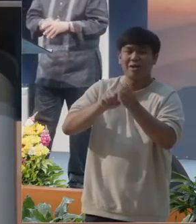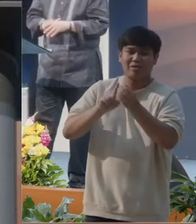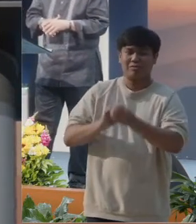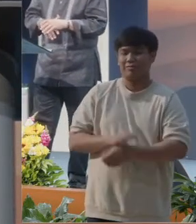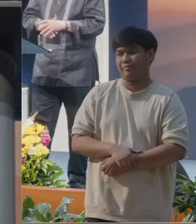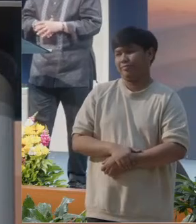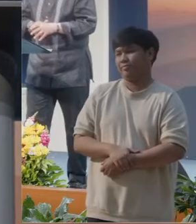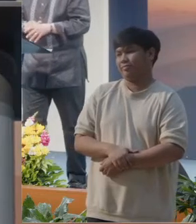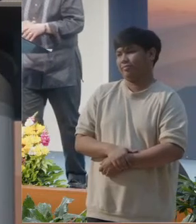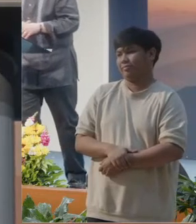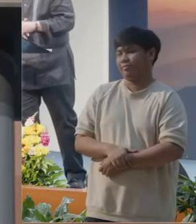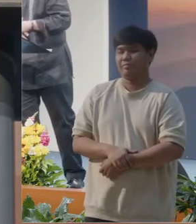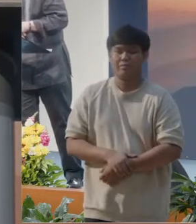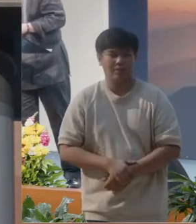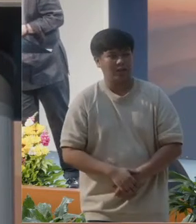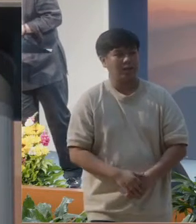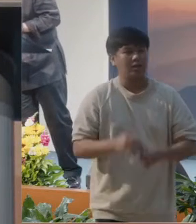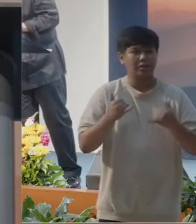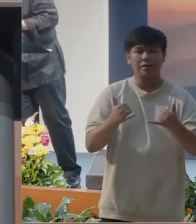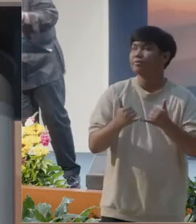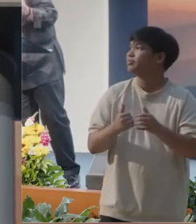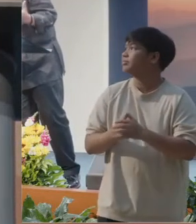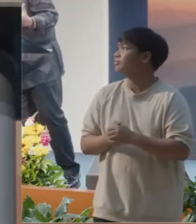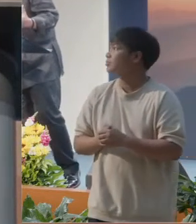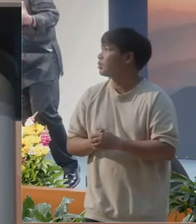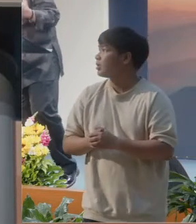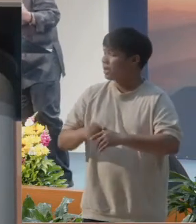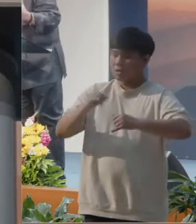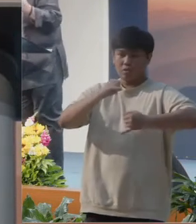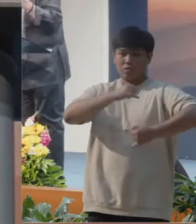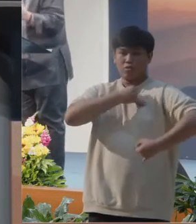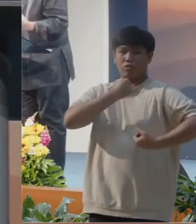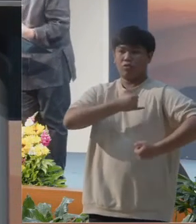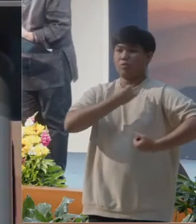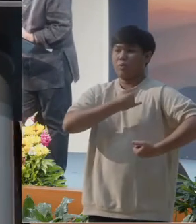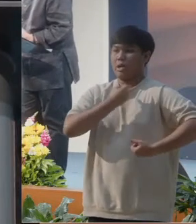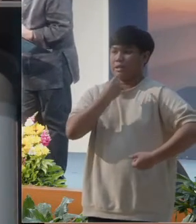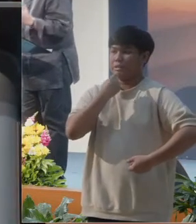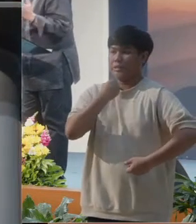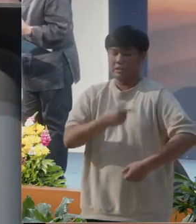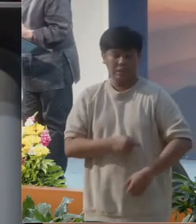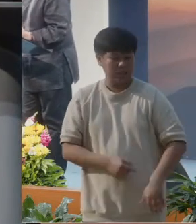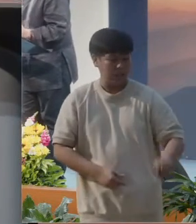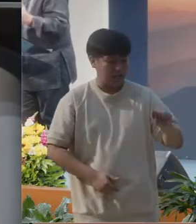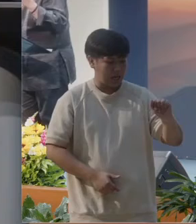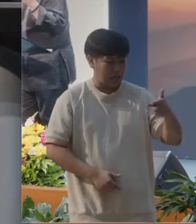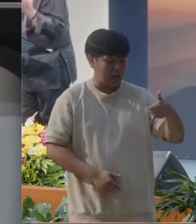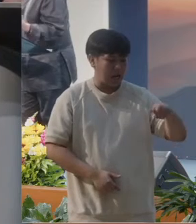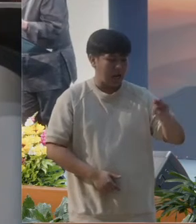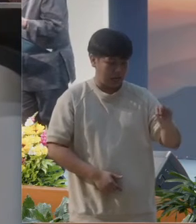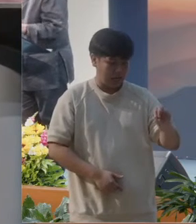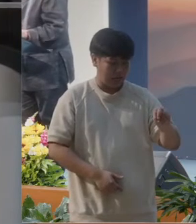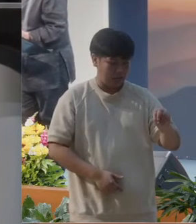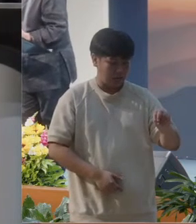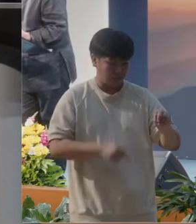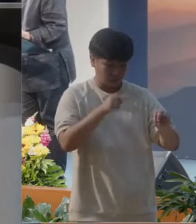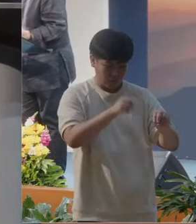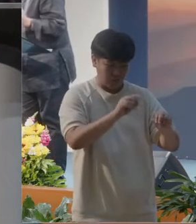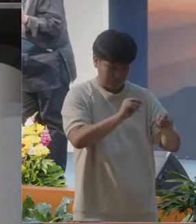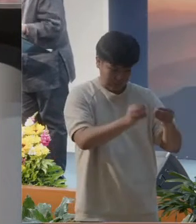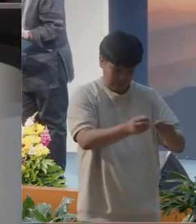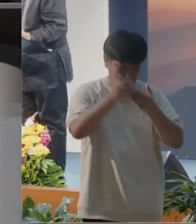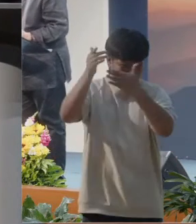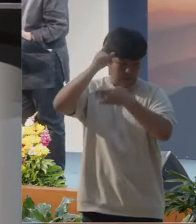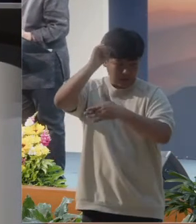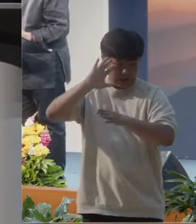talatang 19, verse 19? When Joshua said to Akan, "My son, give glory to God,